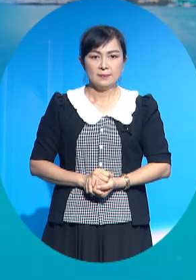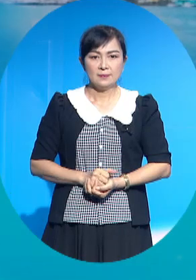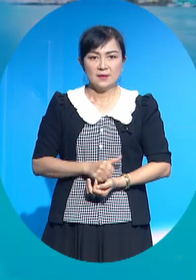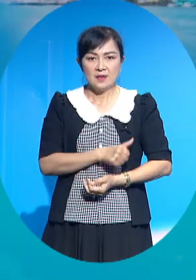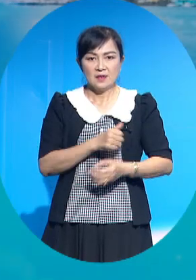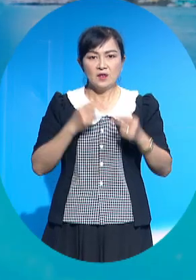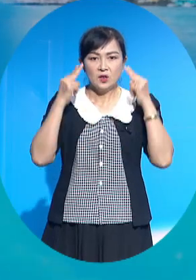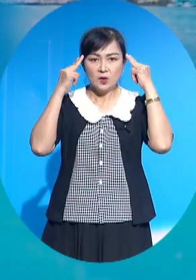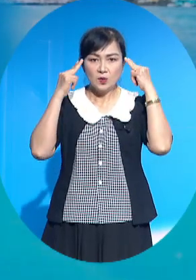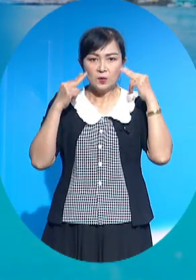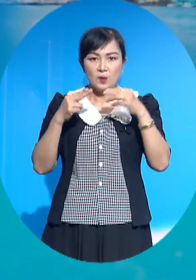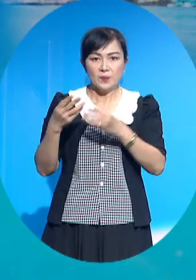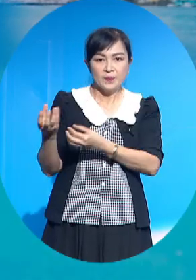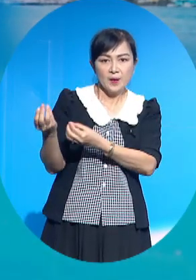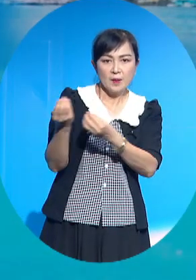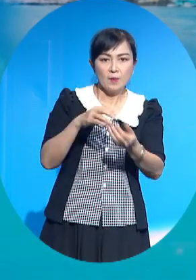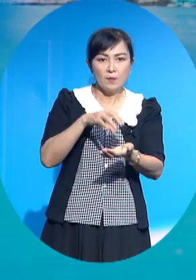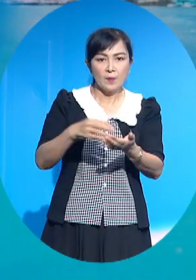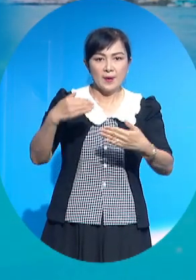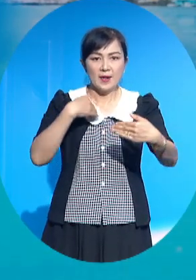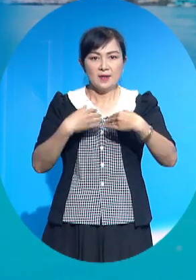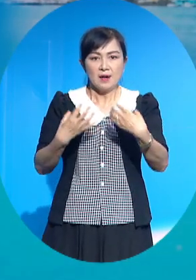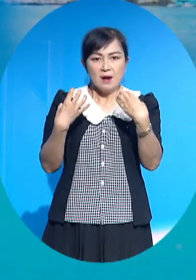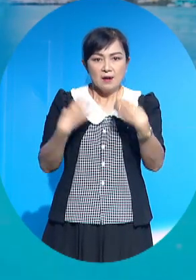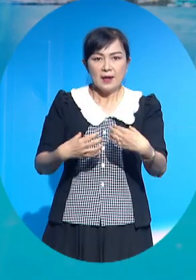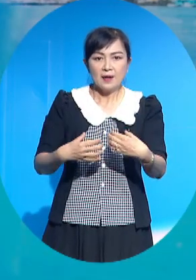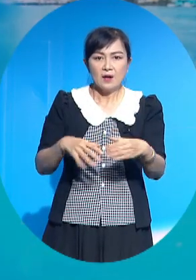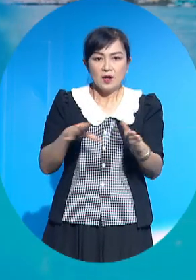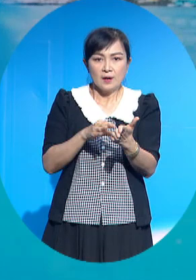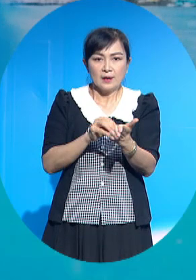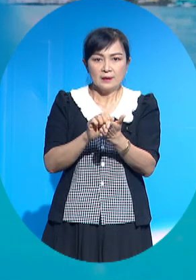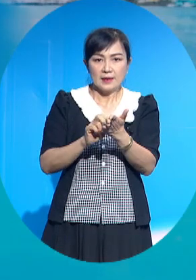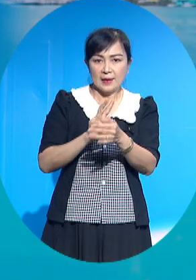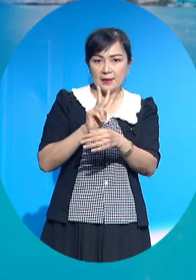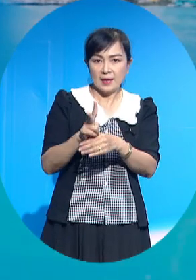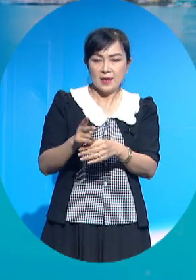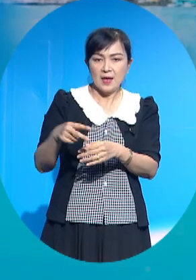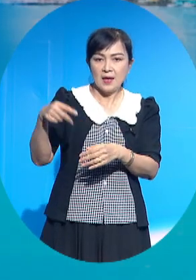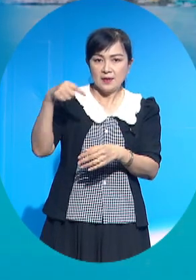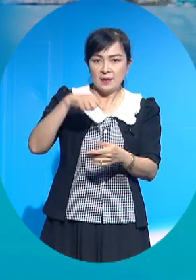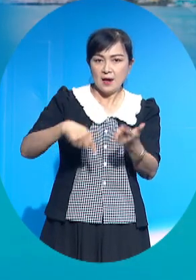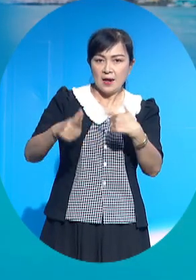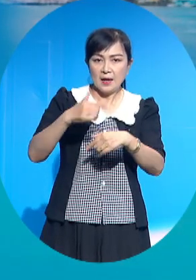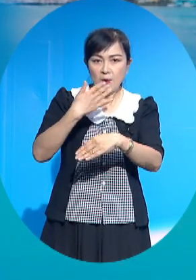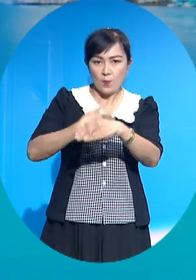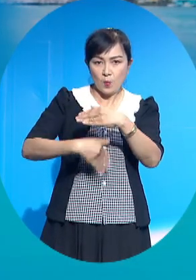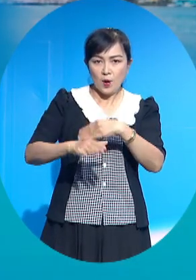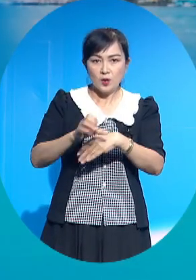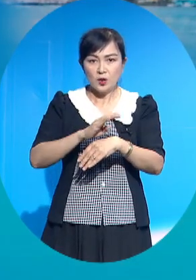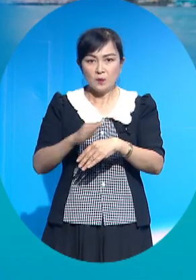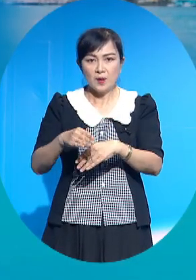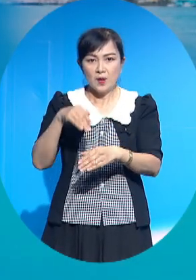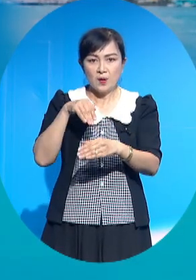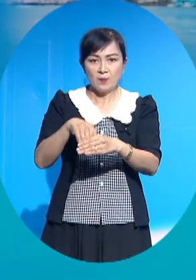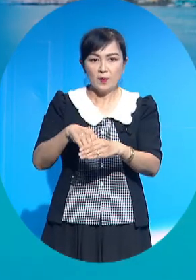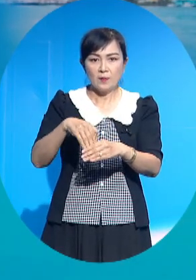người dân Thổ Nhĩ Kỳ phải di tản khỏi các khu vực bị ảnh hưởng nặng nề bởi trận động đất tháng 2 đã trở về địa phương trong ngày hôm qua để chuẩn bị